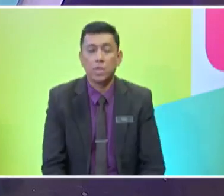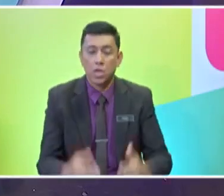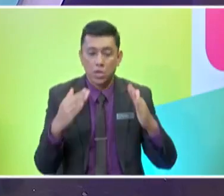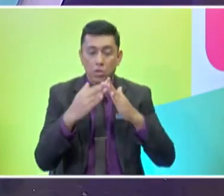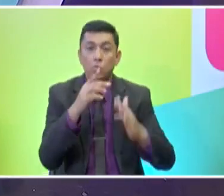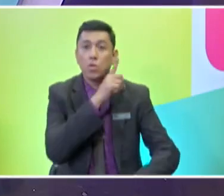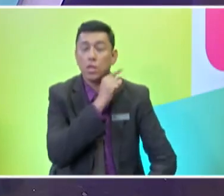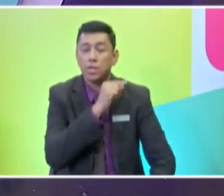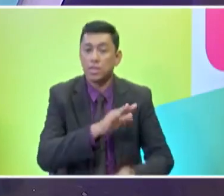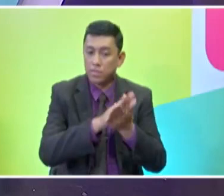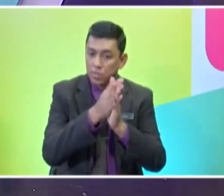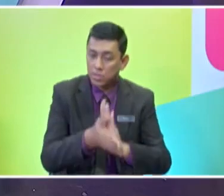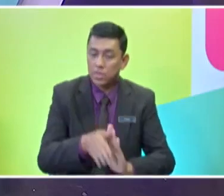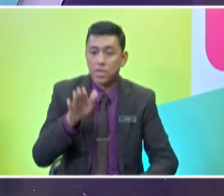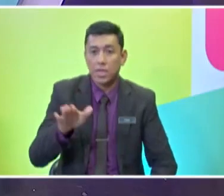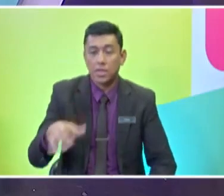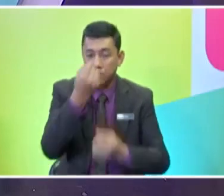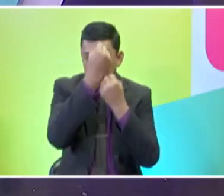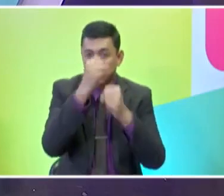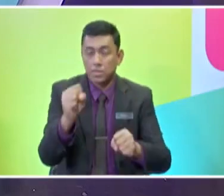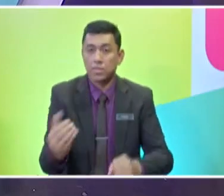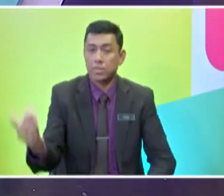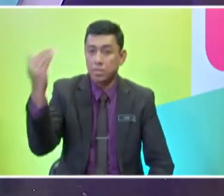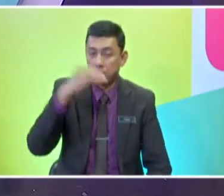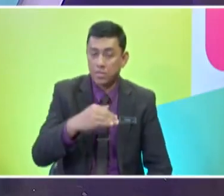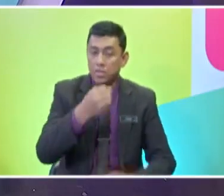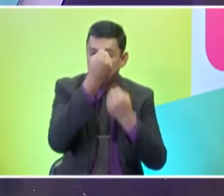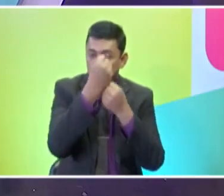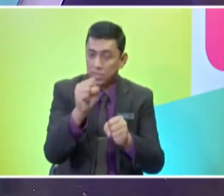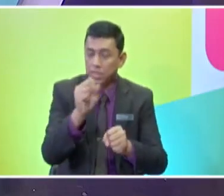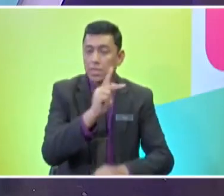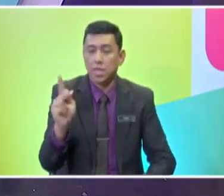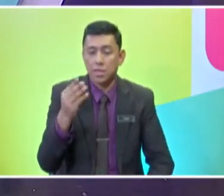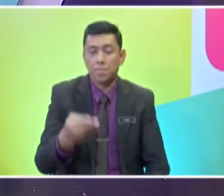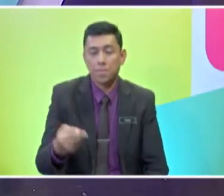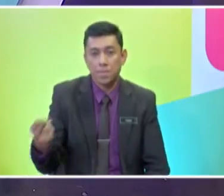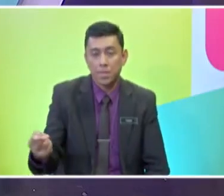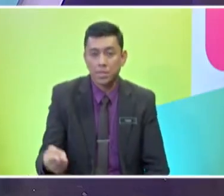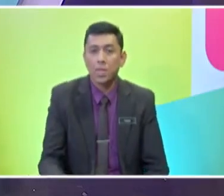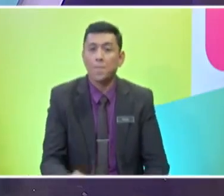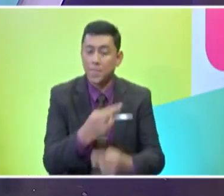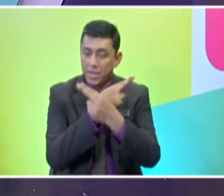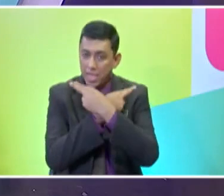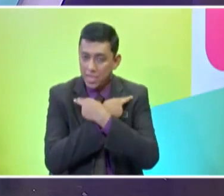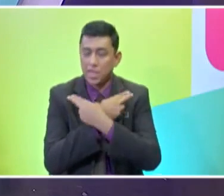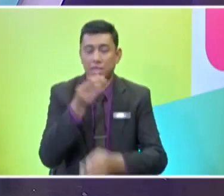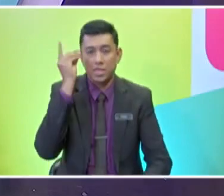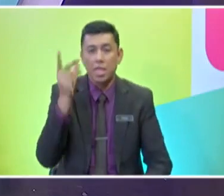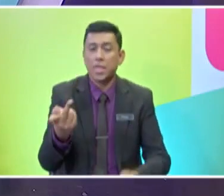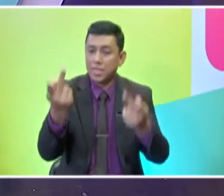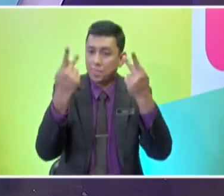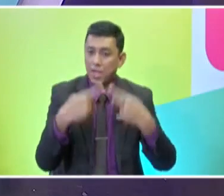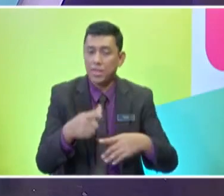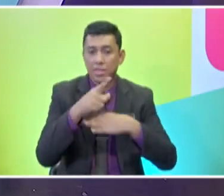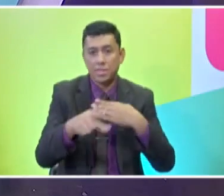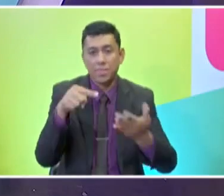semua jadi kalau adik-adik sudah bersedia Jom kita sediakan bahan-bahan kita tapi kita boleh lihat dulu ya dan kembali selepas